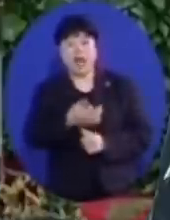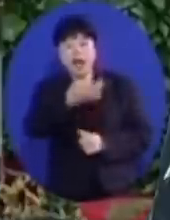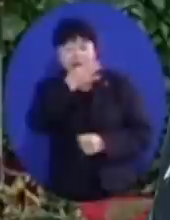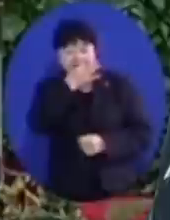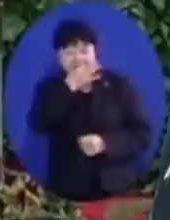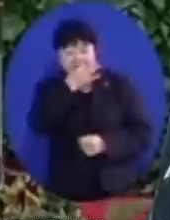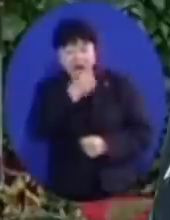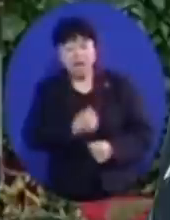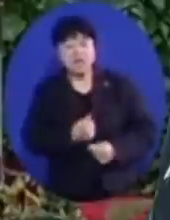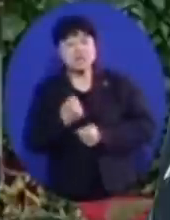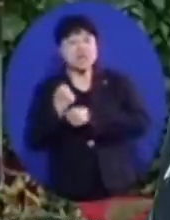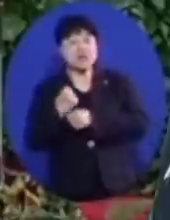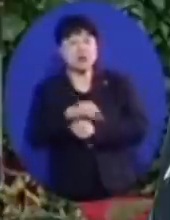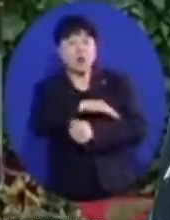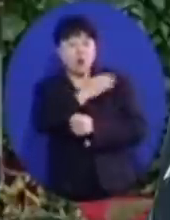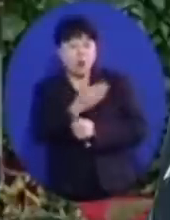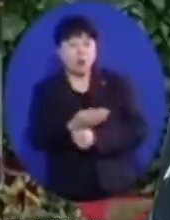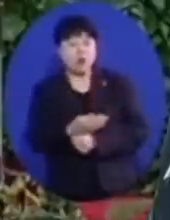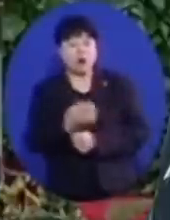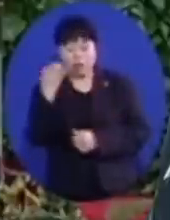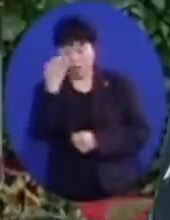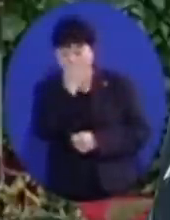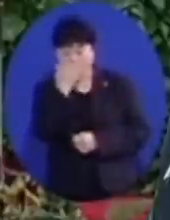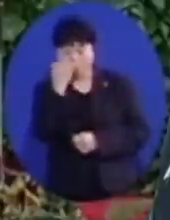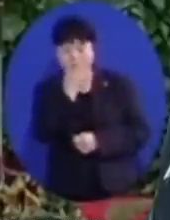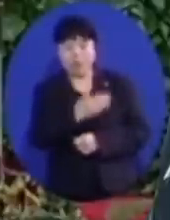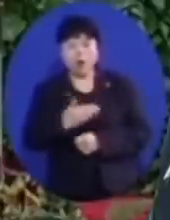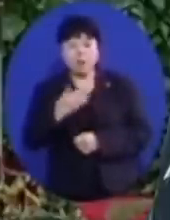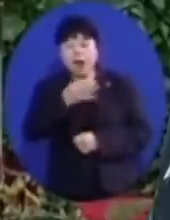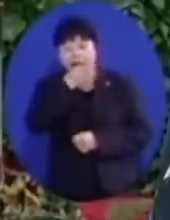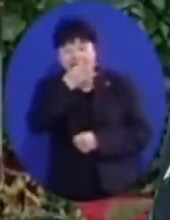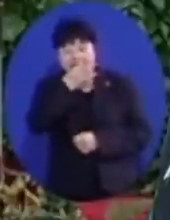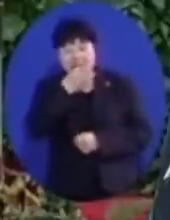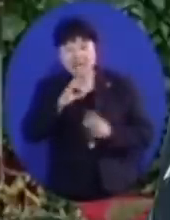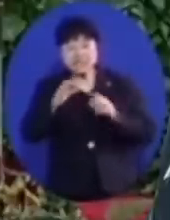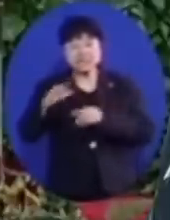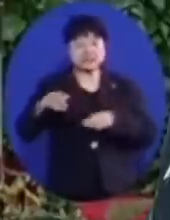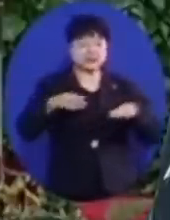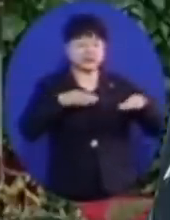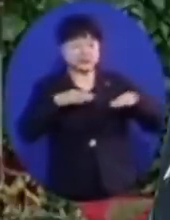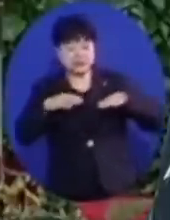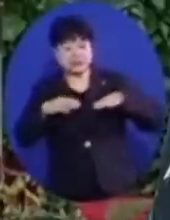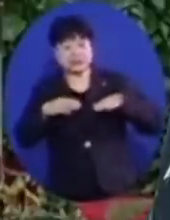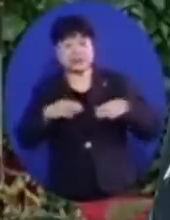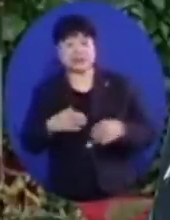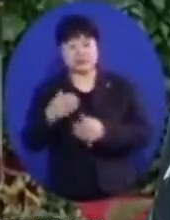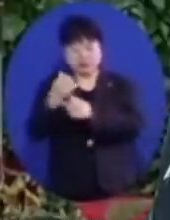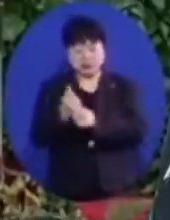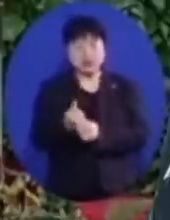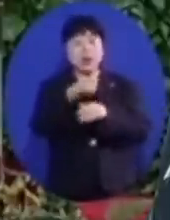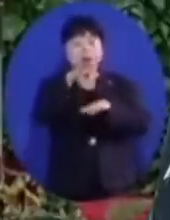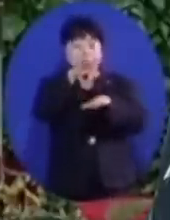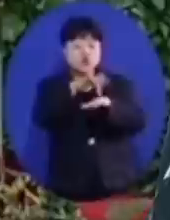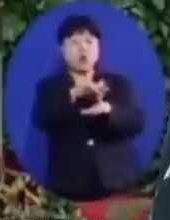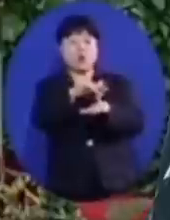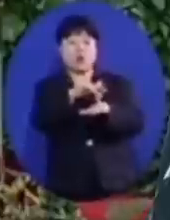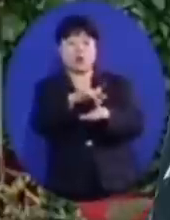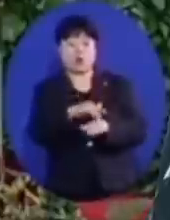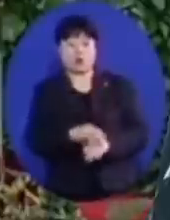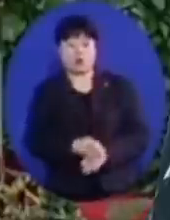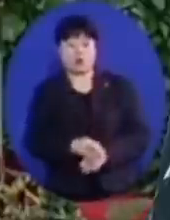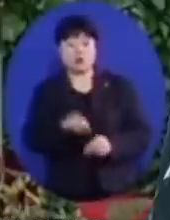욕심과 게으름 권력욕과 성욕 등 육신의 정욕과 안목의 정욕과 이생을 자랑되므로 우리를 유혹하여